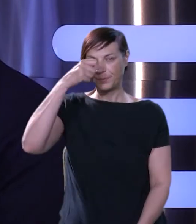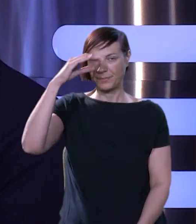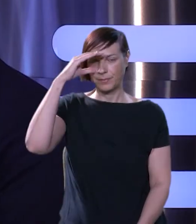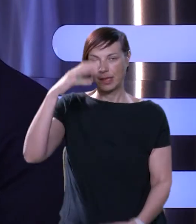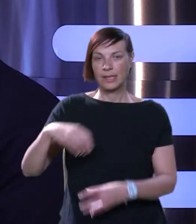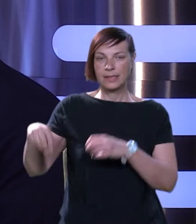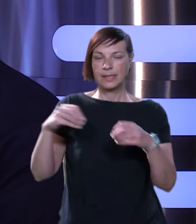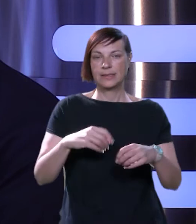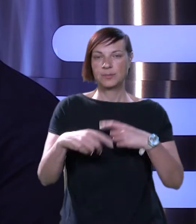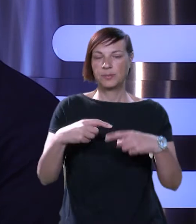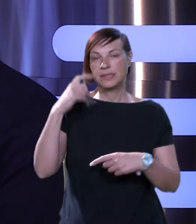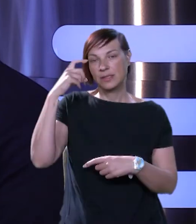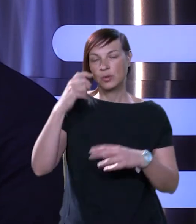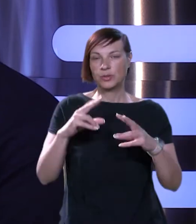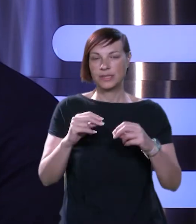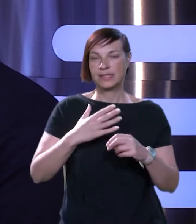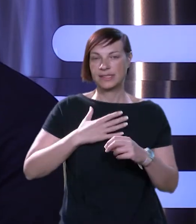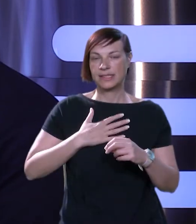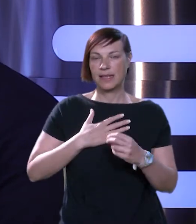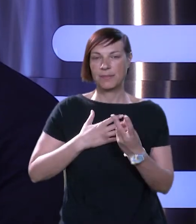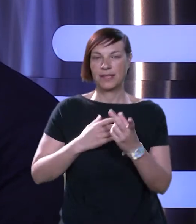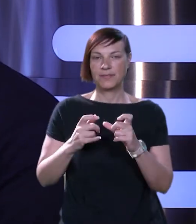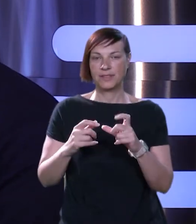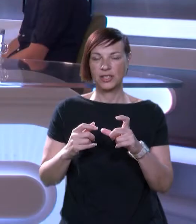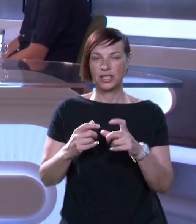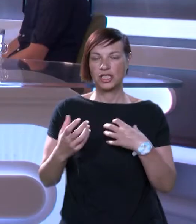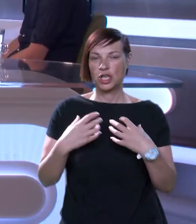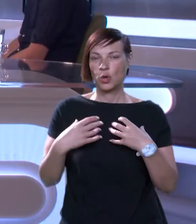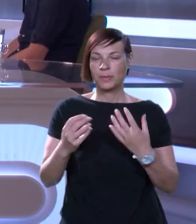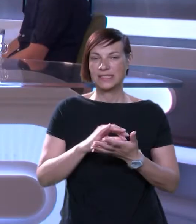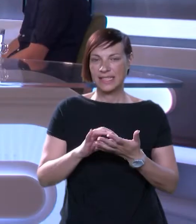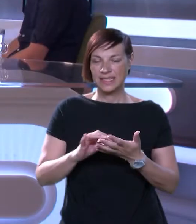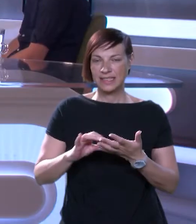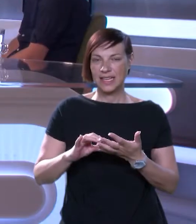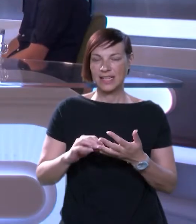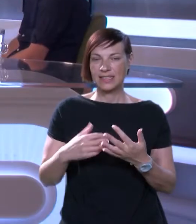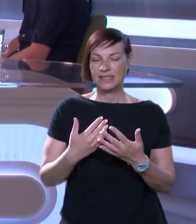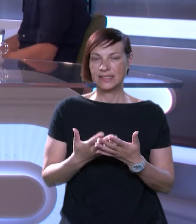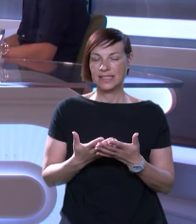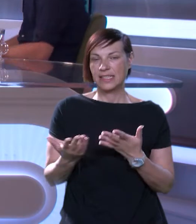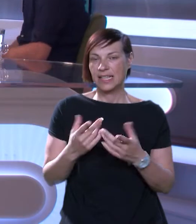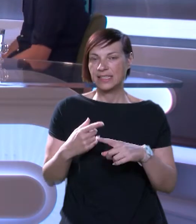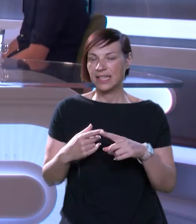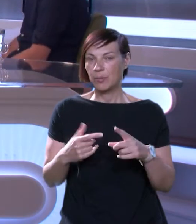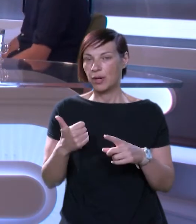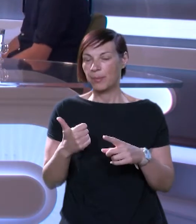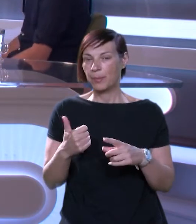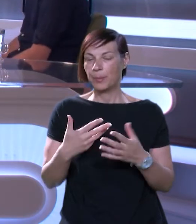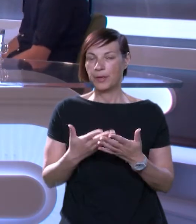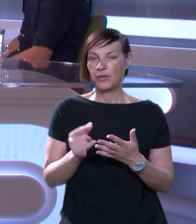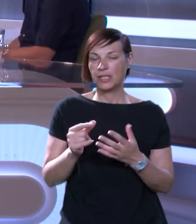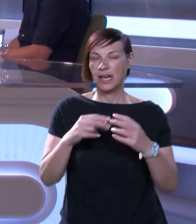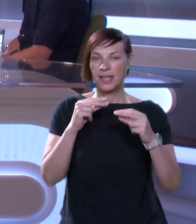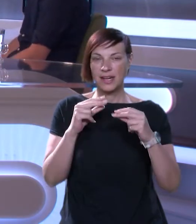Poštovani gledatelji, nazad smo u emisiji Kulturni razgovor. S nama je dalje Nina Violić, glumica, redateljica. I negdje na pola ovoga prvoga